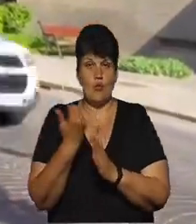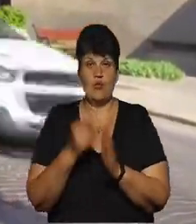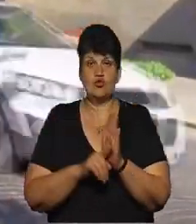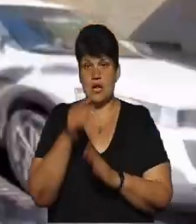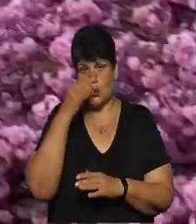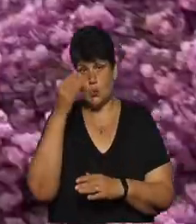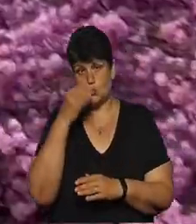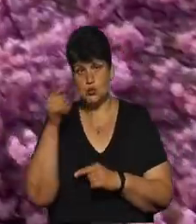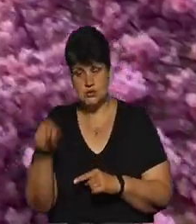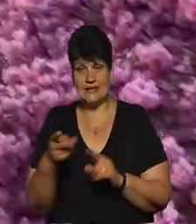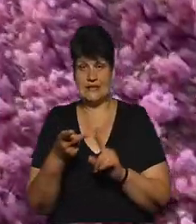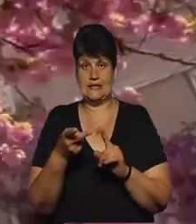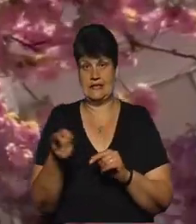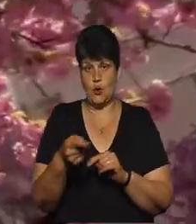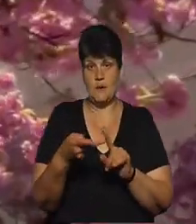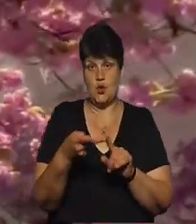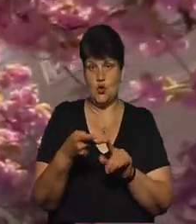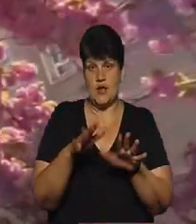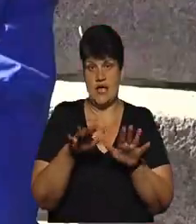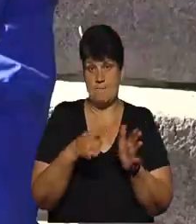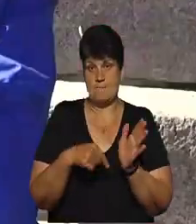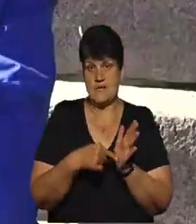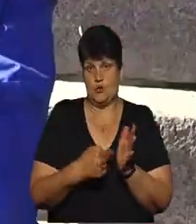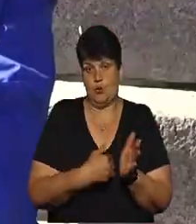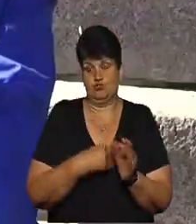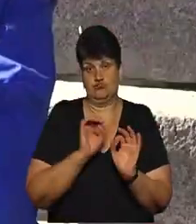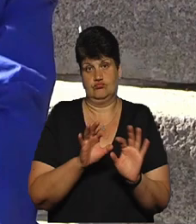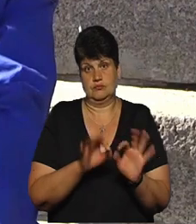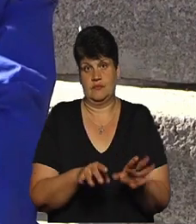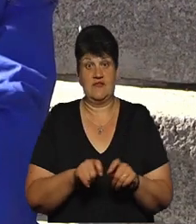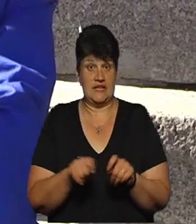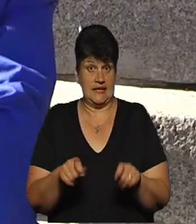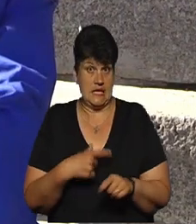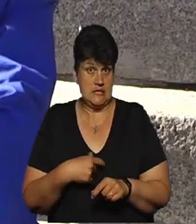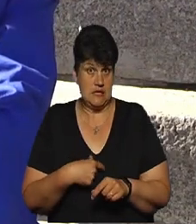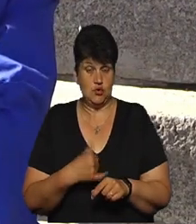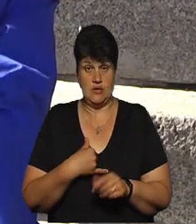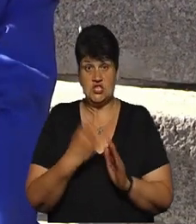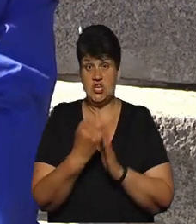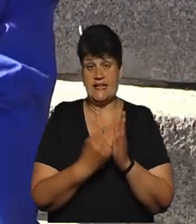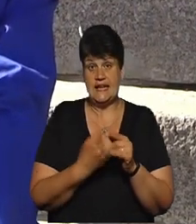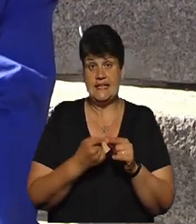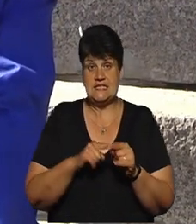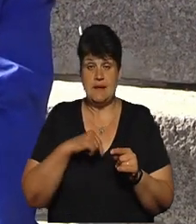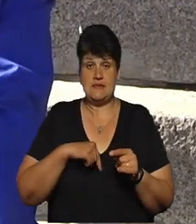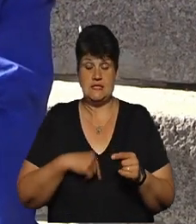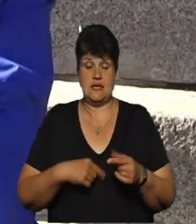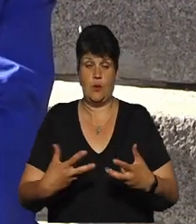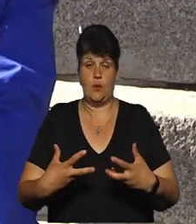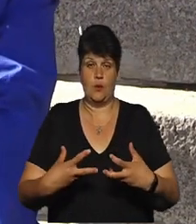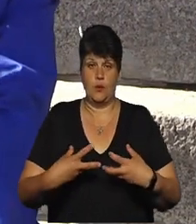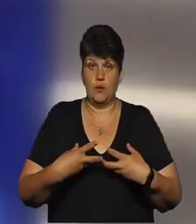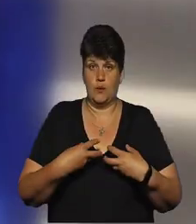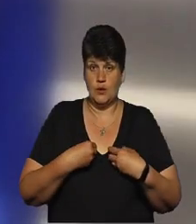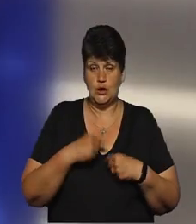а Тернопіль – друге місто, про яке вирішили розповісти. Ми відкрили для себе, виявляється, що наш канал – це такий психотерапевт. І